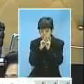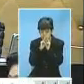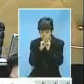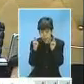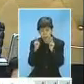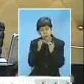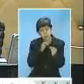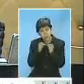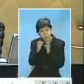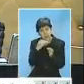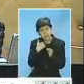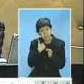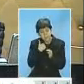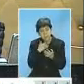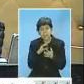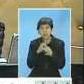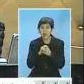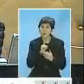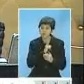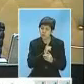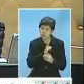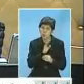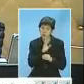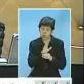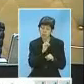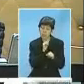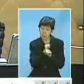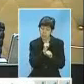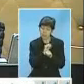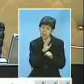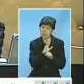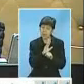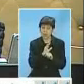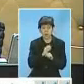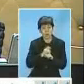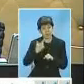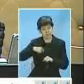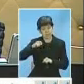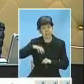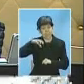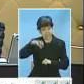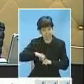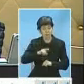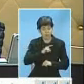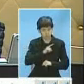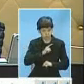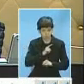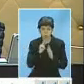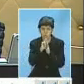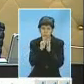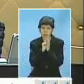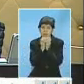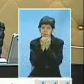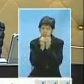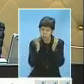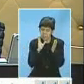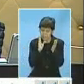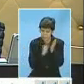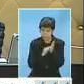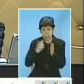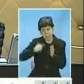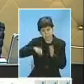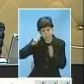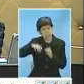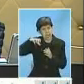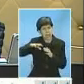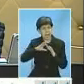ำลังอธิบายถึงเรื่องของภาระหน้าที่ของผู้พักษาแล้วก็ตำแหน่งในพระธรรมนูญศาลยุติธรรมที่จะ